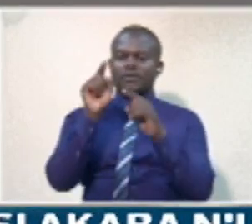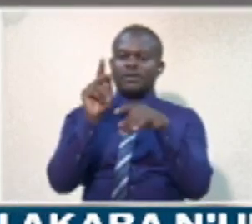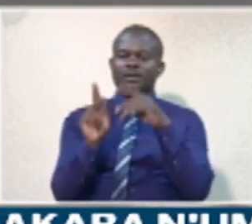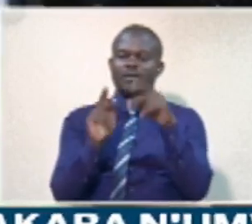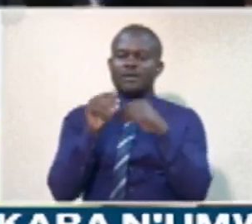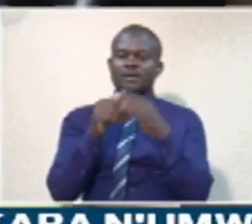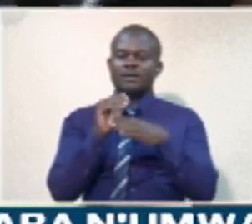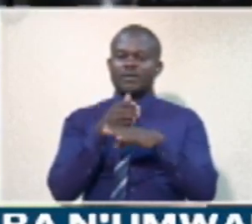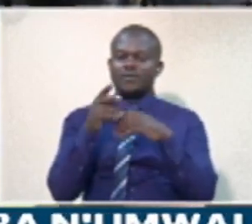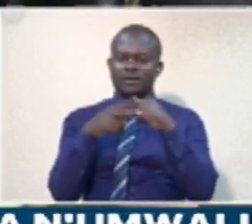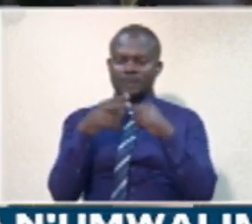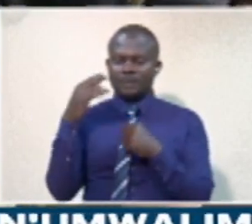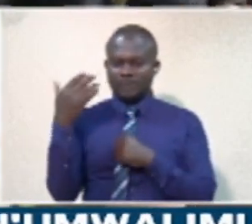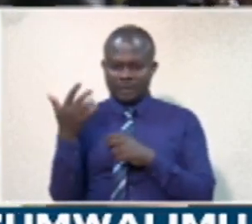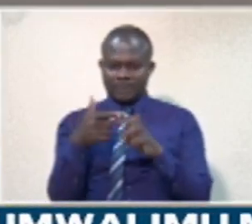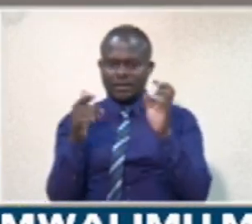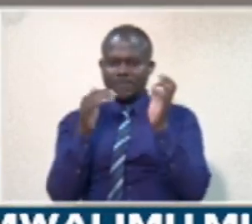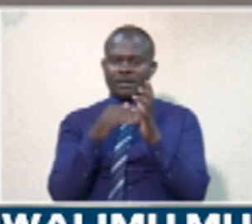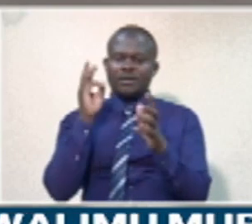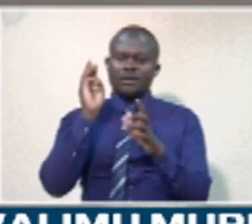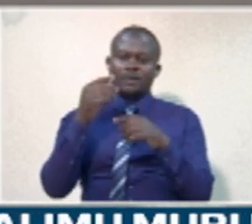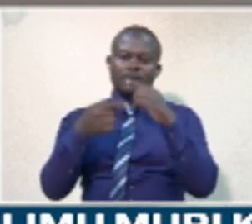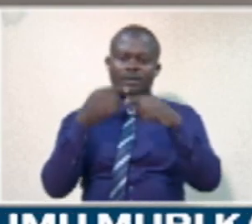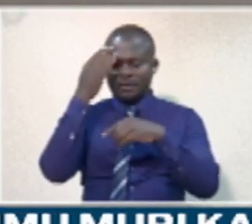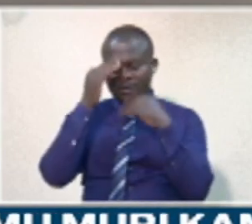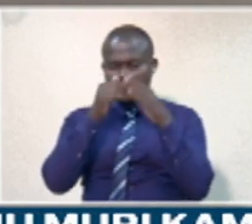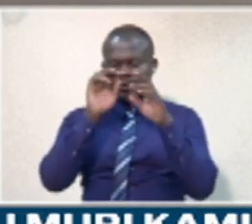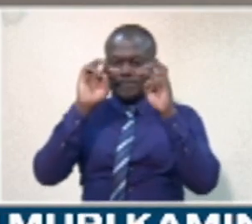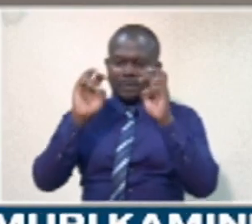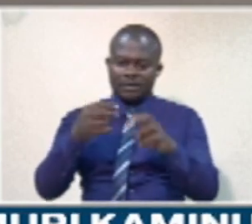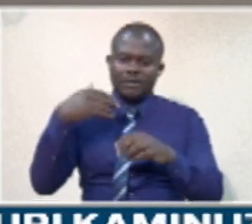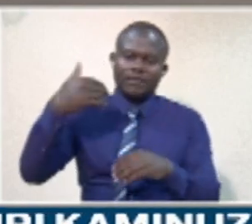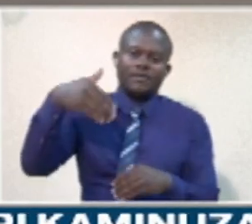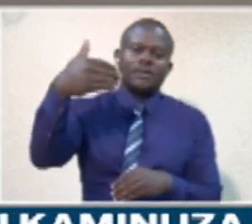abagenzi 75 ariko izakomeza kubera ko izajya